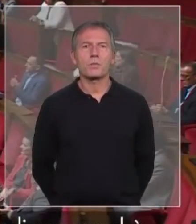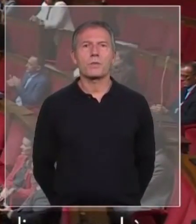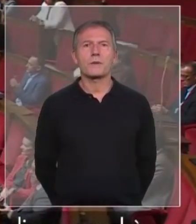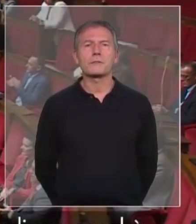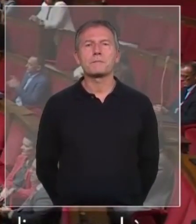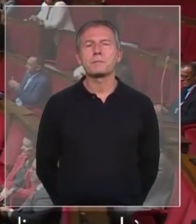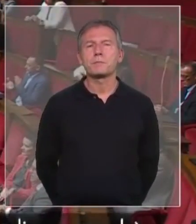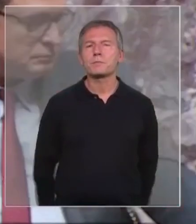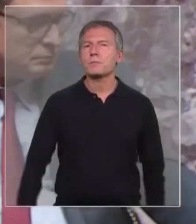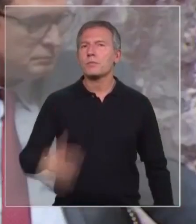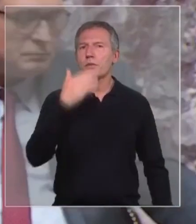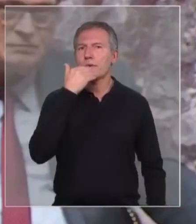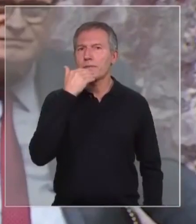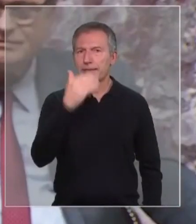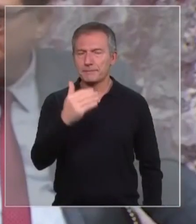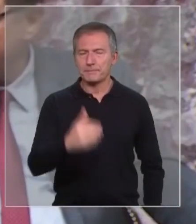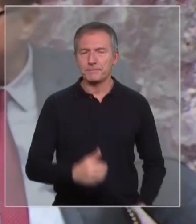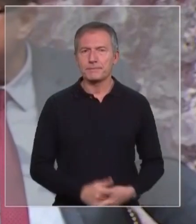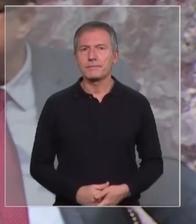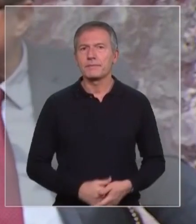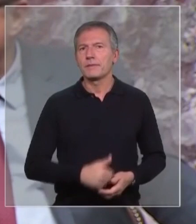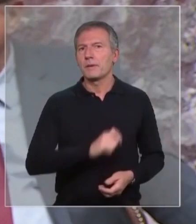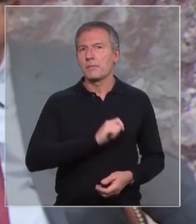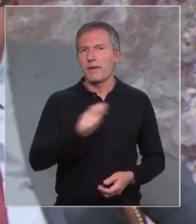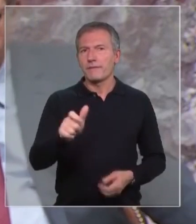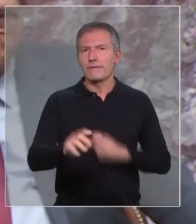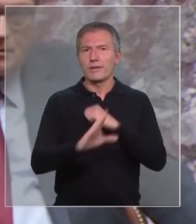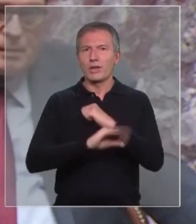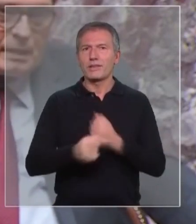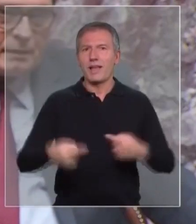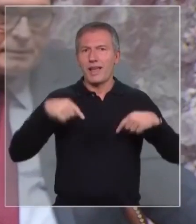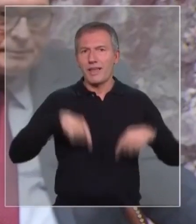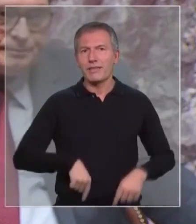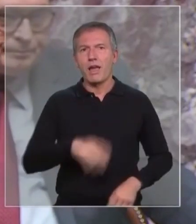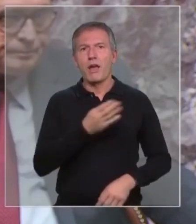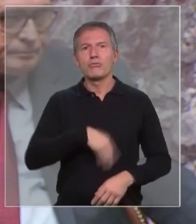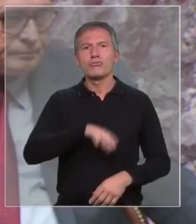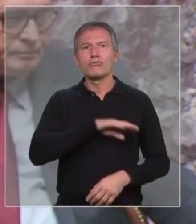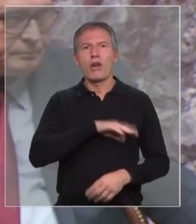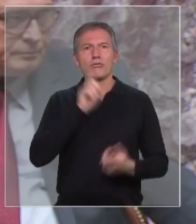Je vous remercie. La parole est à Madame Laurence Beaune, secrétaire d'État chargée de l'Europe.